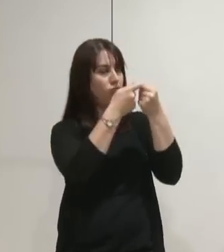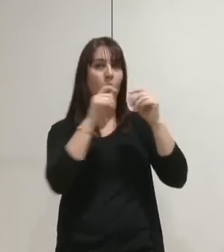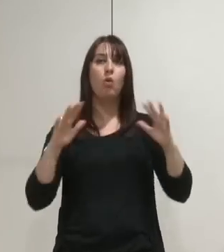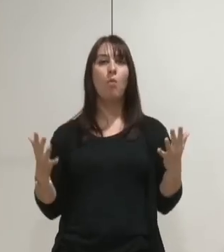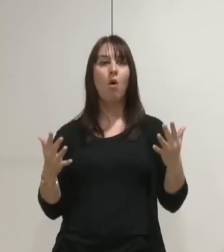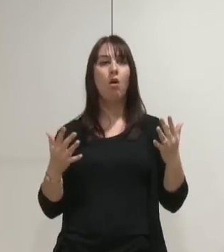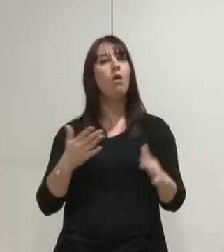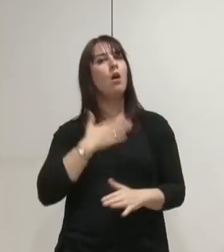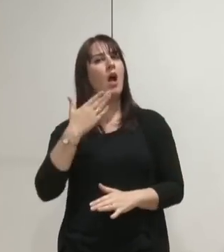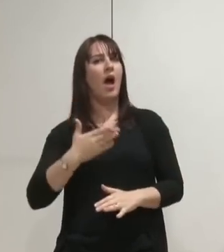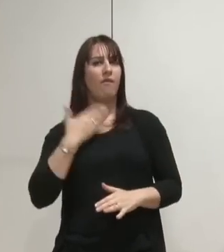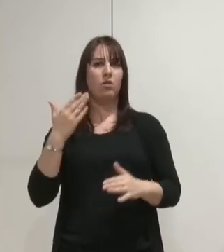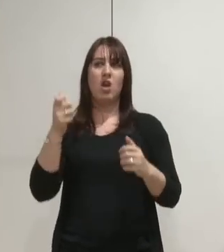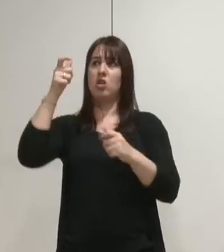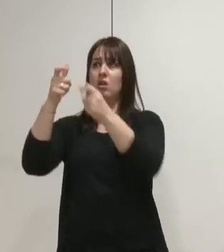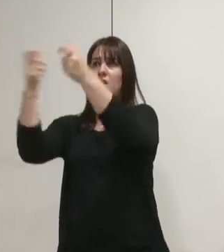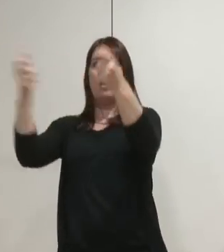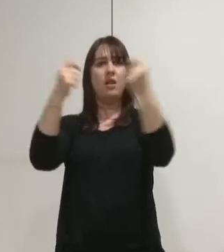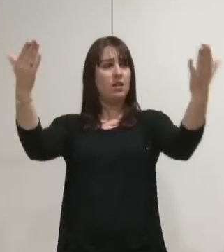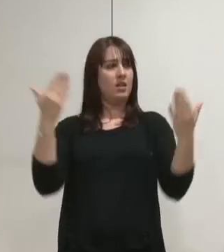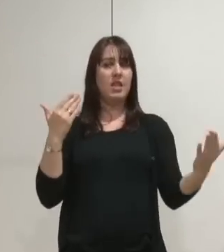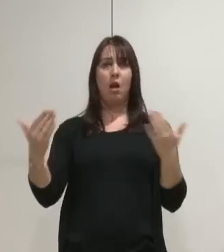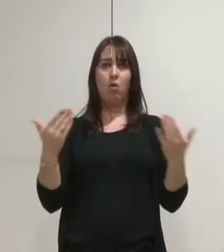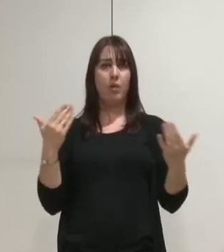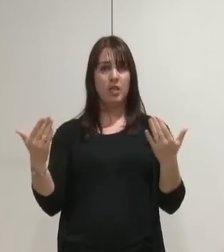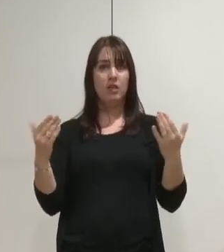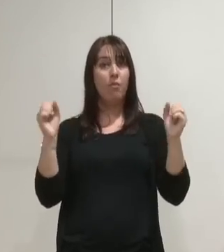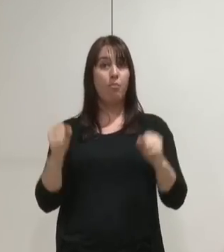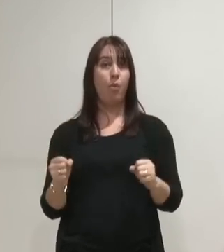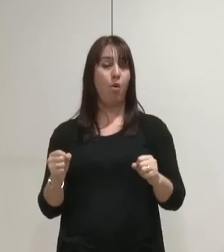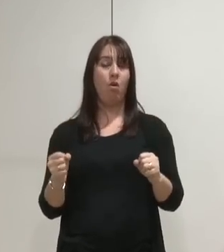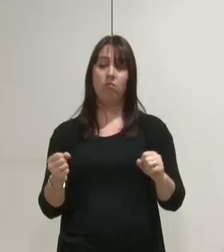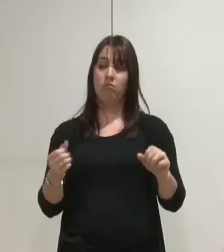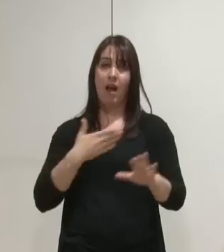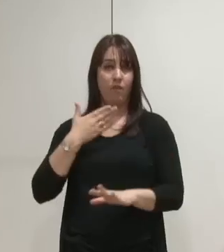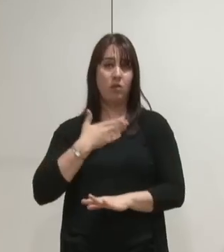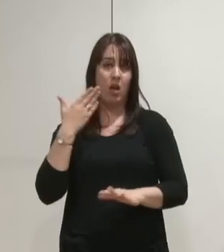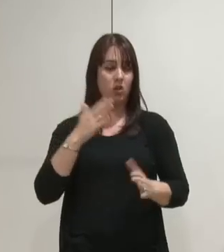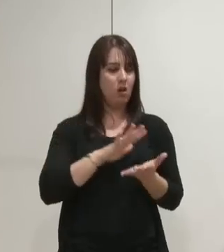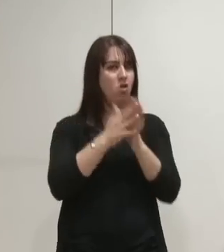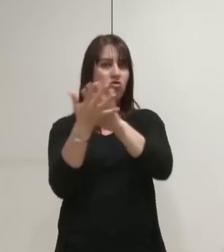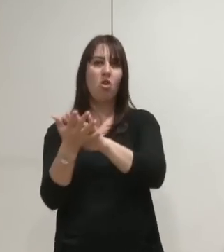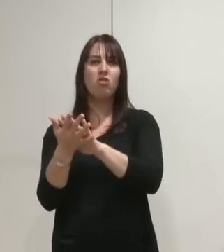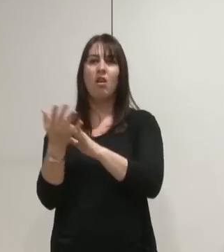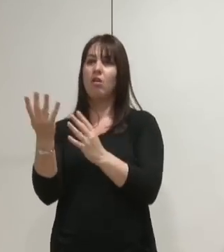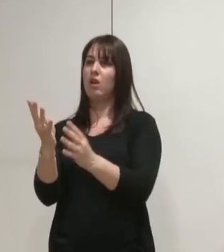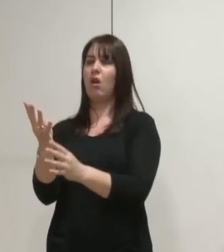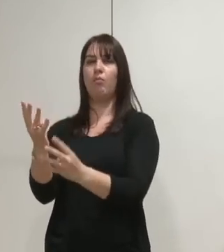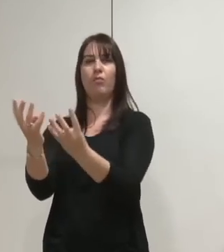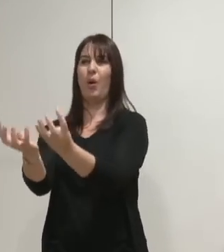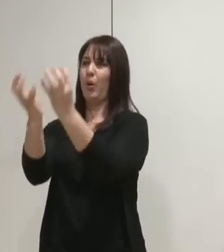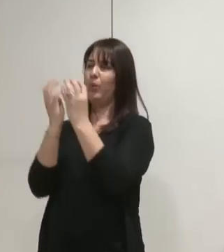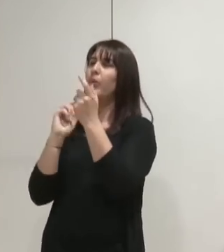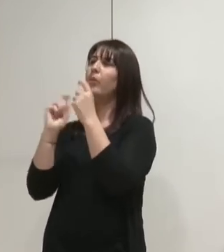extraordinaire du dialogue compétitif c'est qu'il vous permet de faire évoluer les offres en discutant et de faire